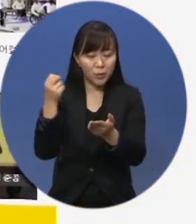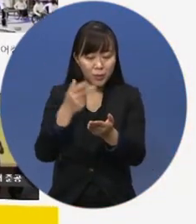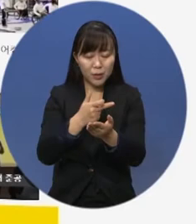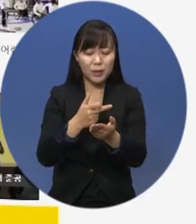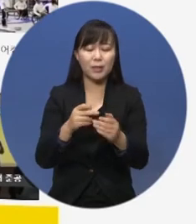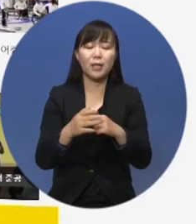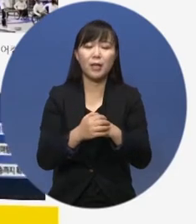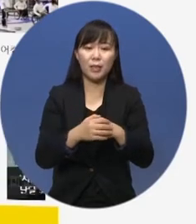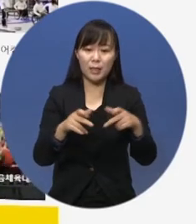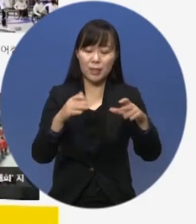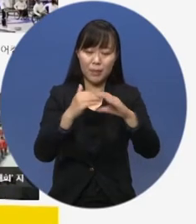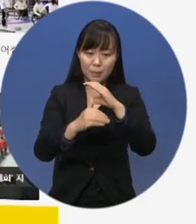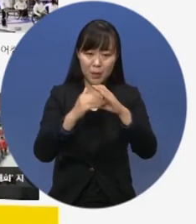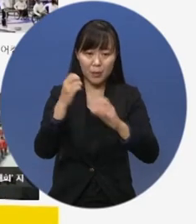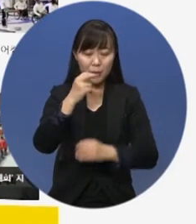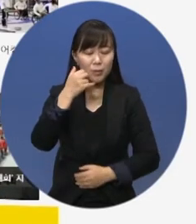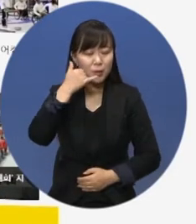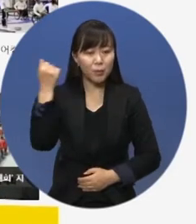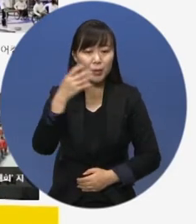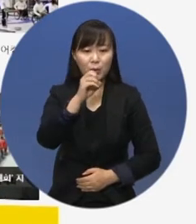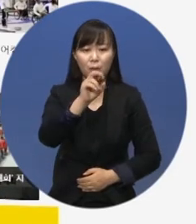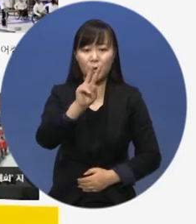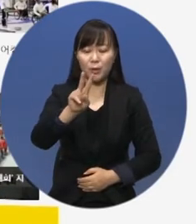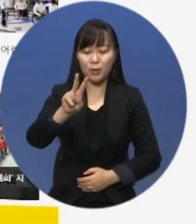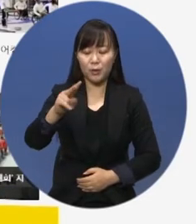홈페이지 또는 전자우편